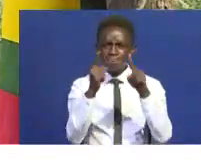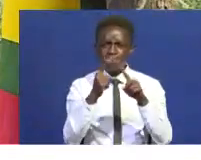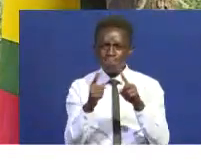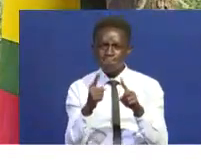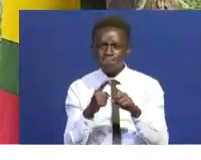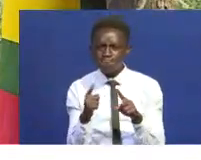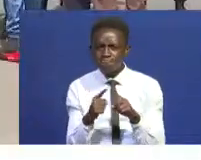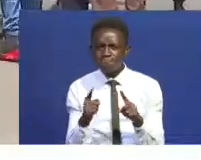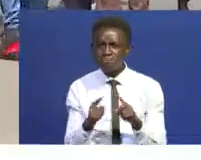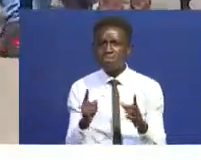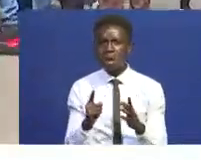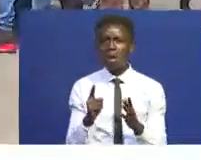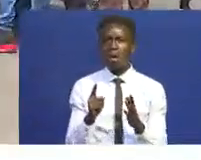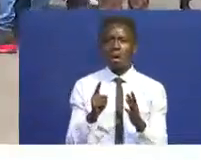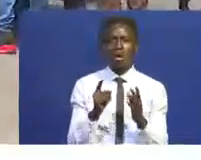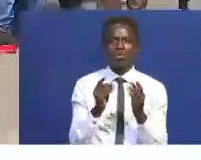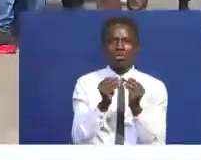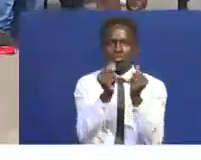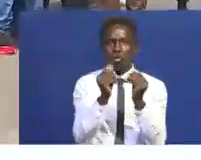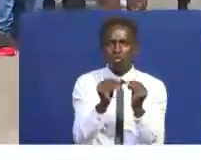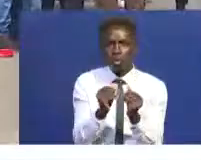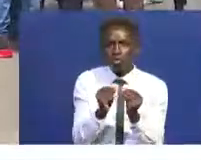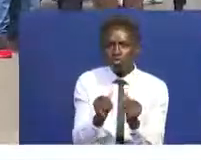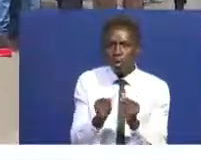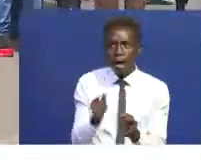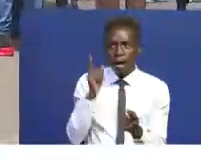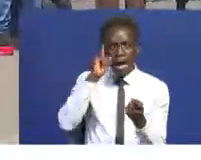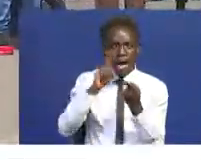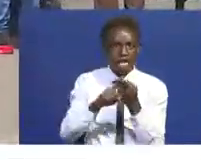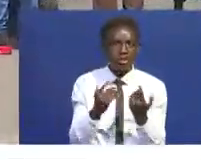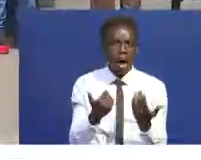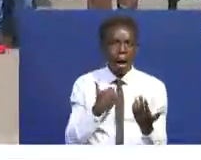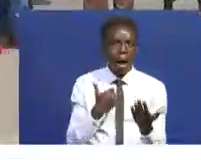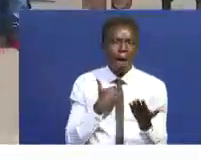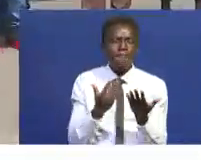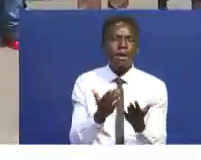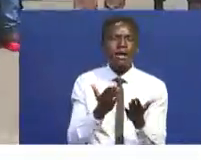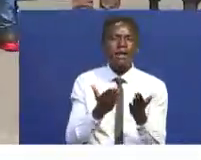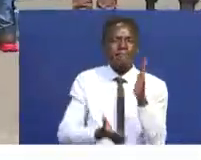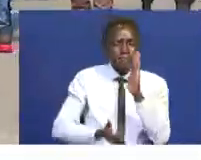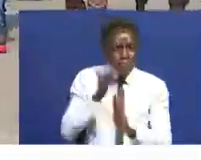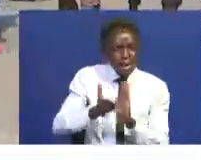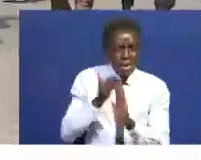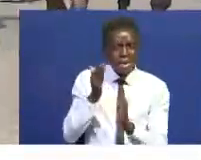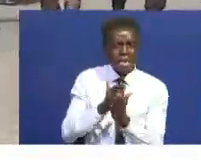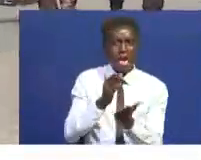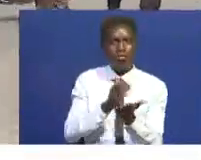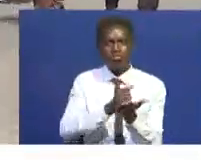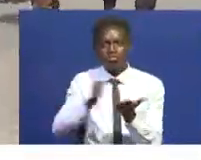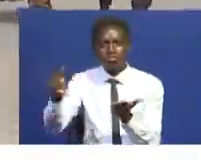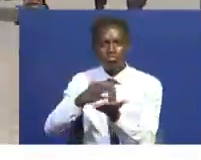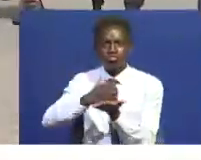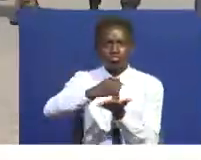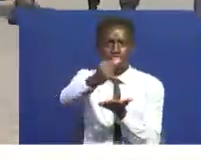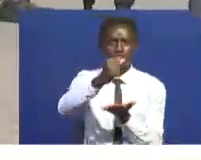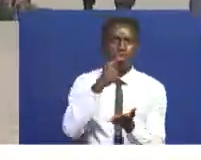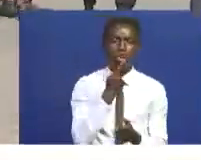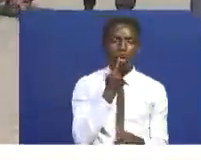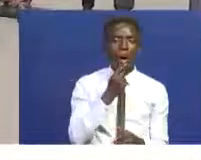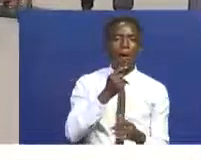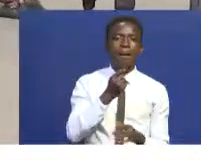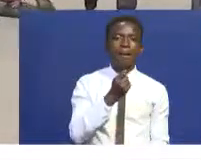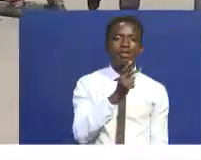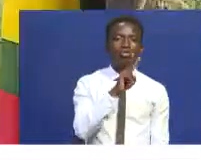meet its obligation for the immediate deployment and posting of the 2023-2024 cohort of medical student